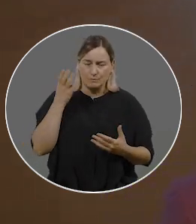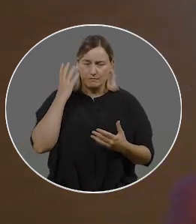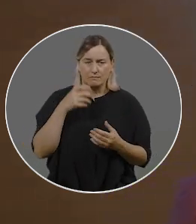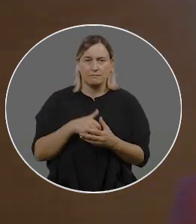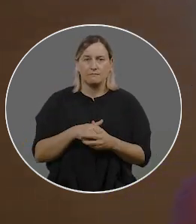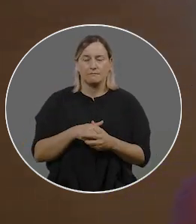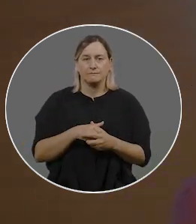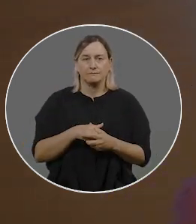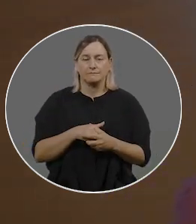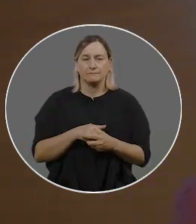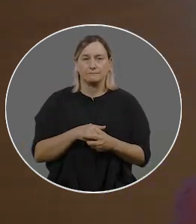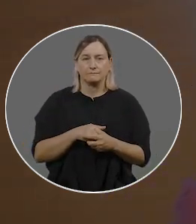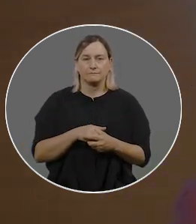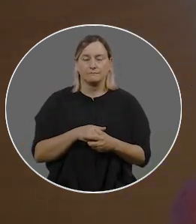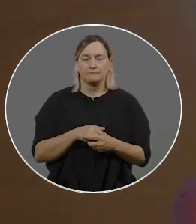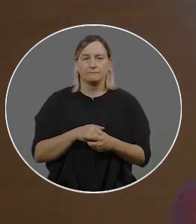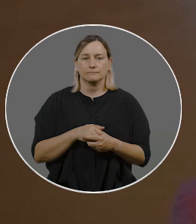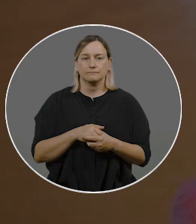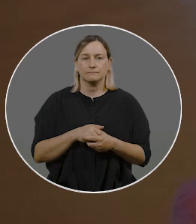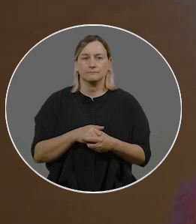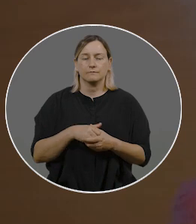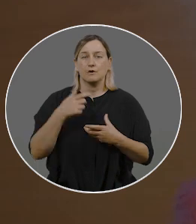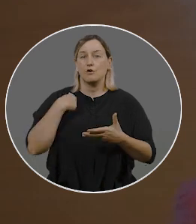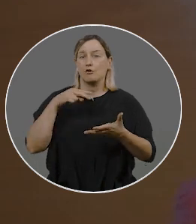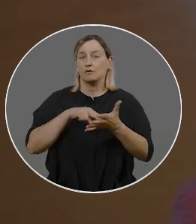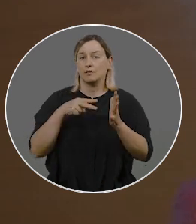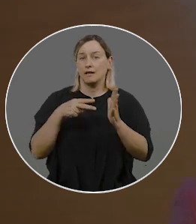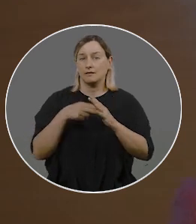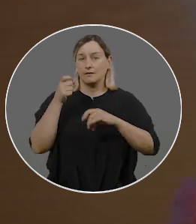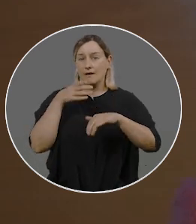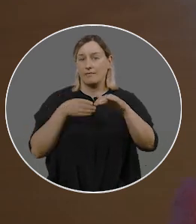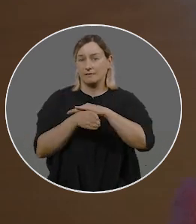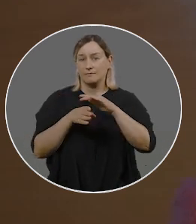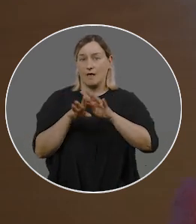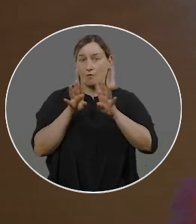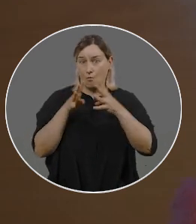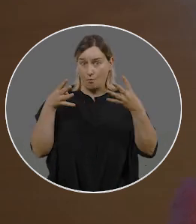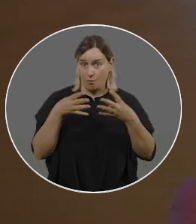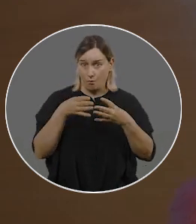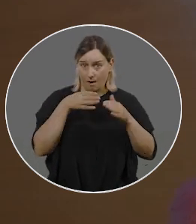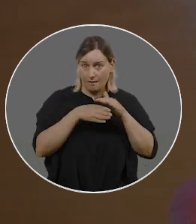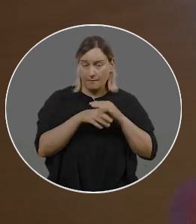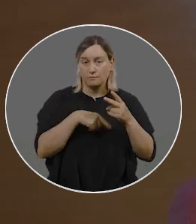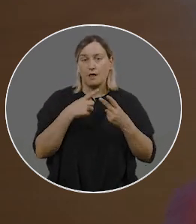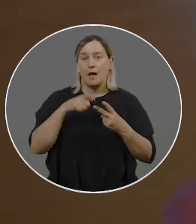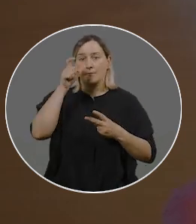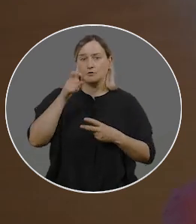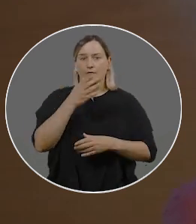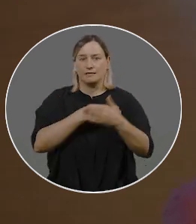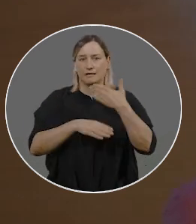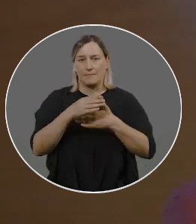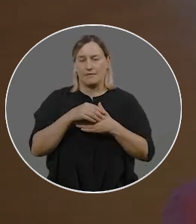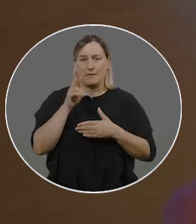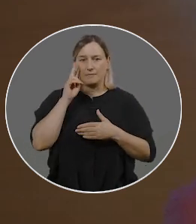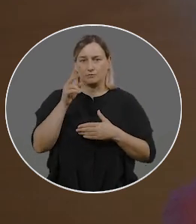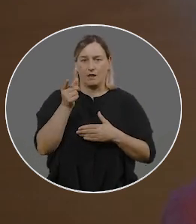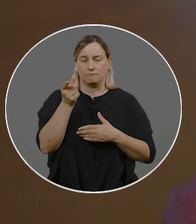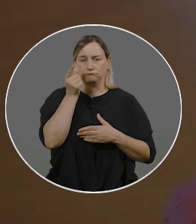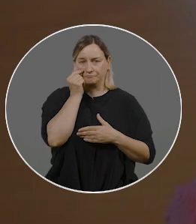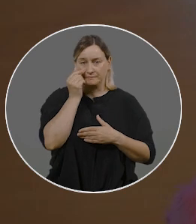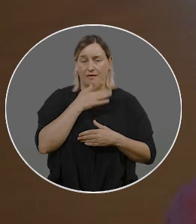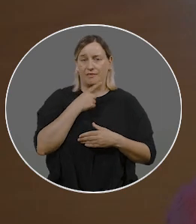Jo, a més de ser tècnica en accessibilitat web, sóc una persona amb discapacitat visual total, sóc cega